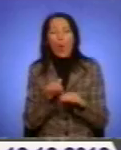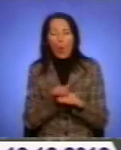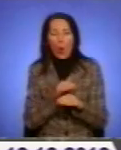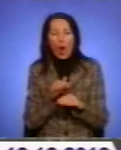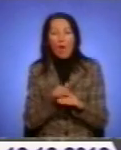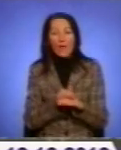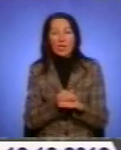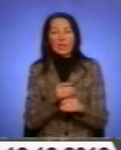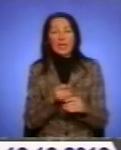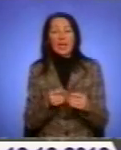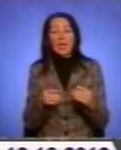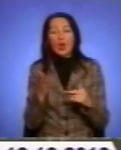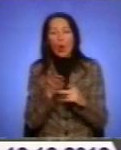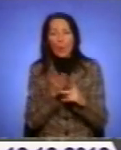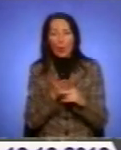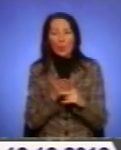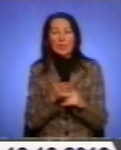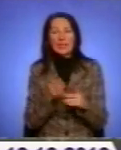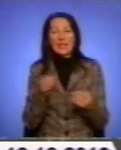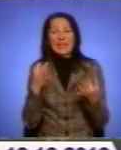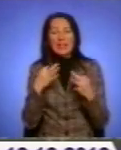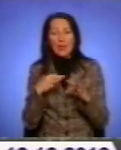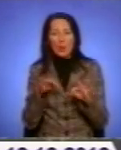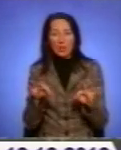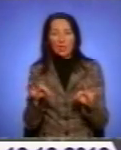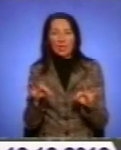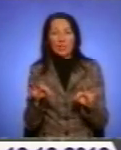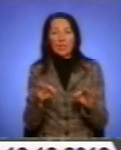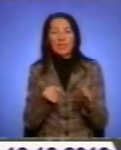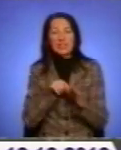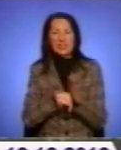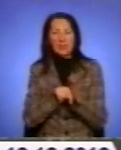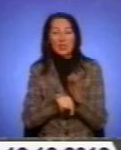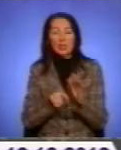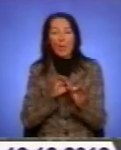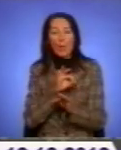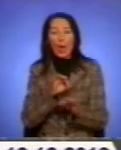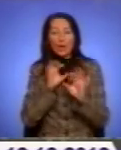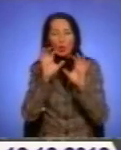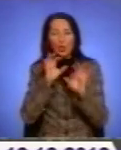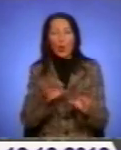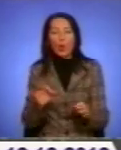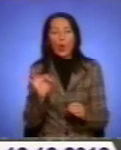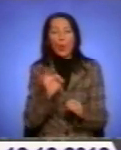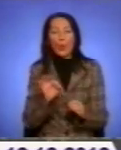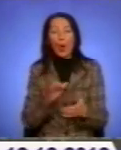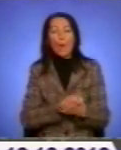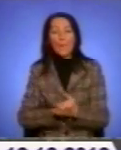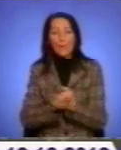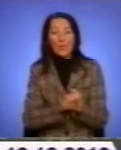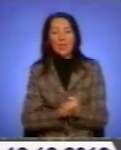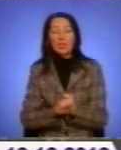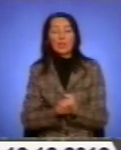на мене, компромісний, демократичний зміст проєкту закону про мирні